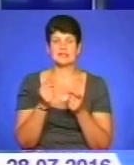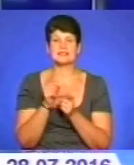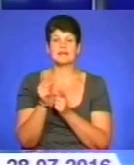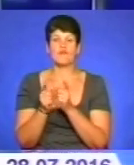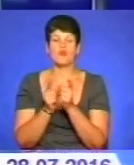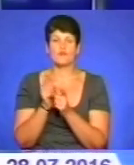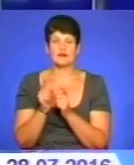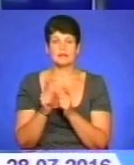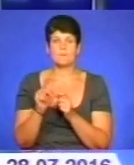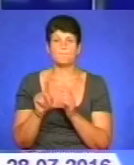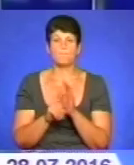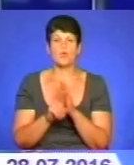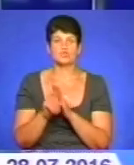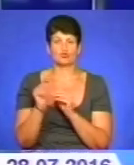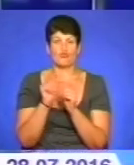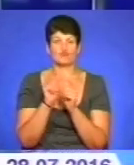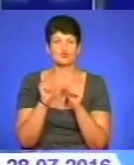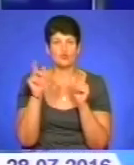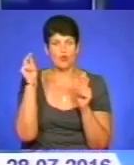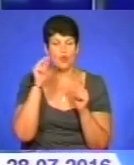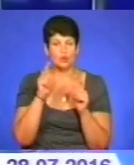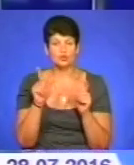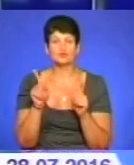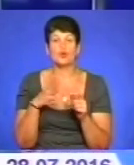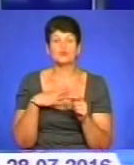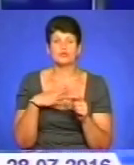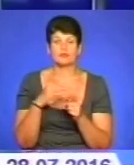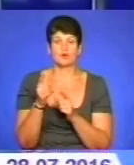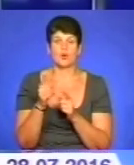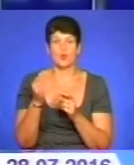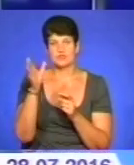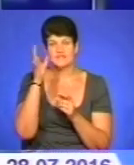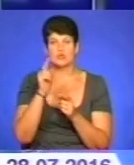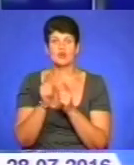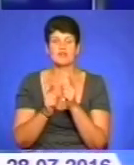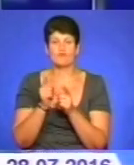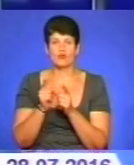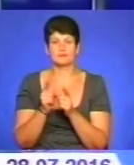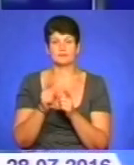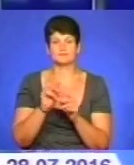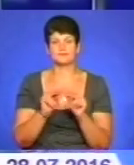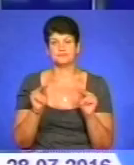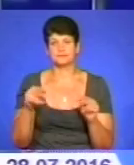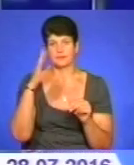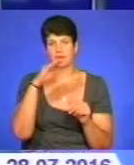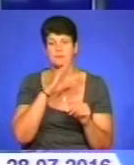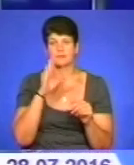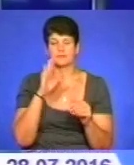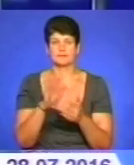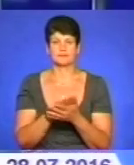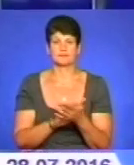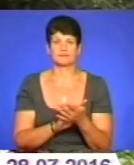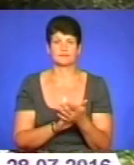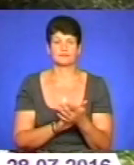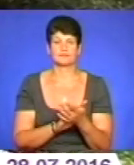реформування початкової школи. Про те, чого очікують від освітньої реформи педагоги та батьки, дізнавалася Любов Гадомська.